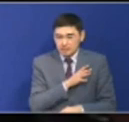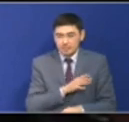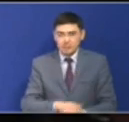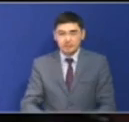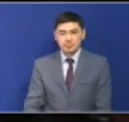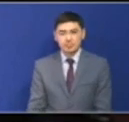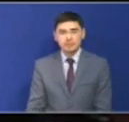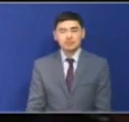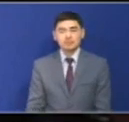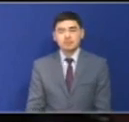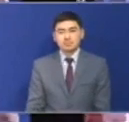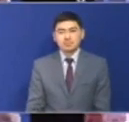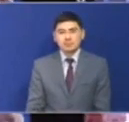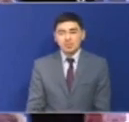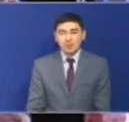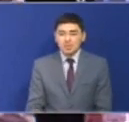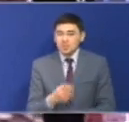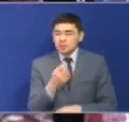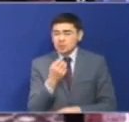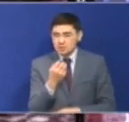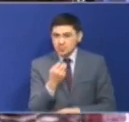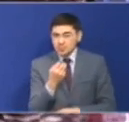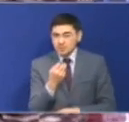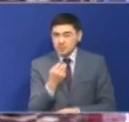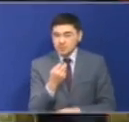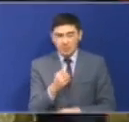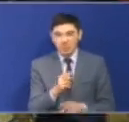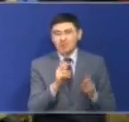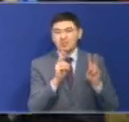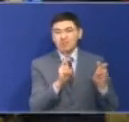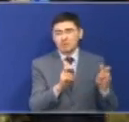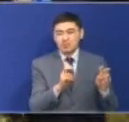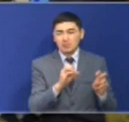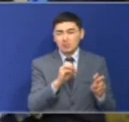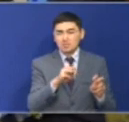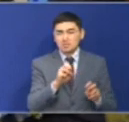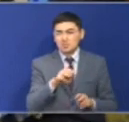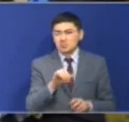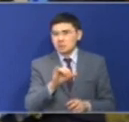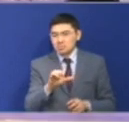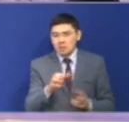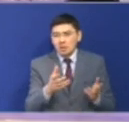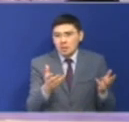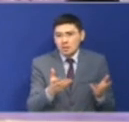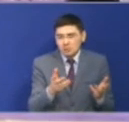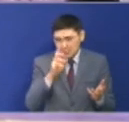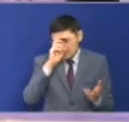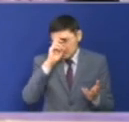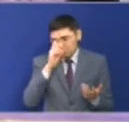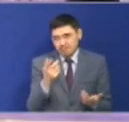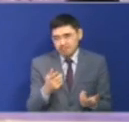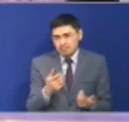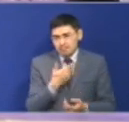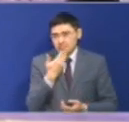и «Локальных войн». Вместе с тем, надо сказать, что статус ветеранов афганской войны еще не определен на государственном